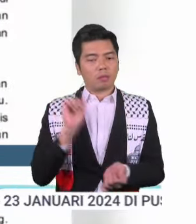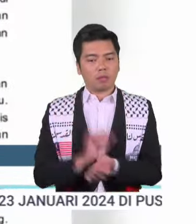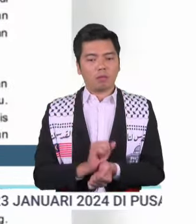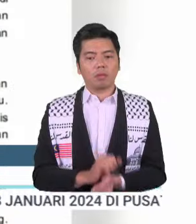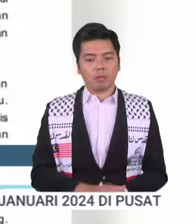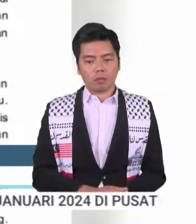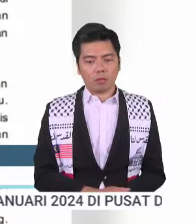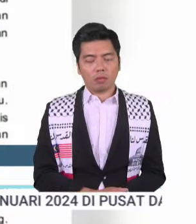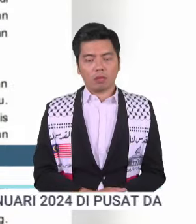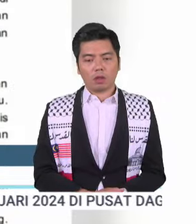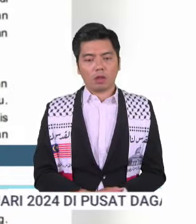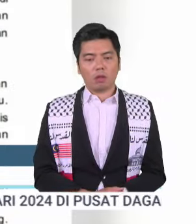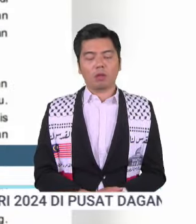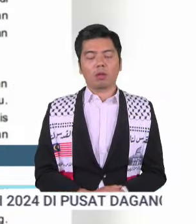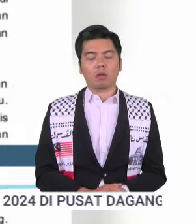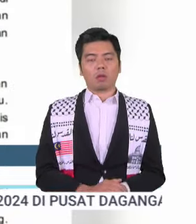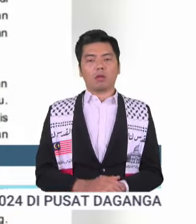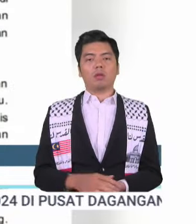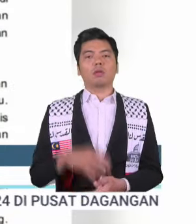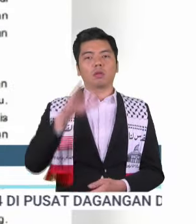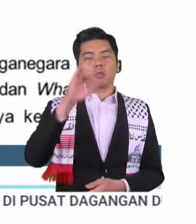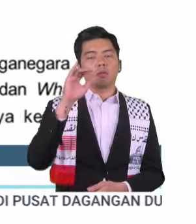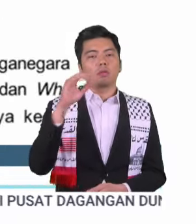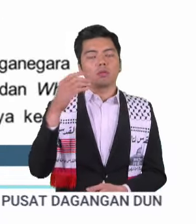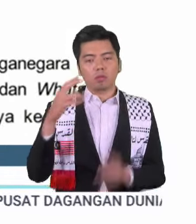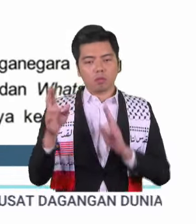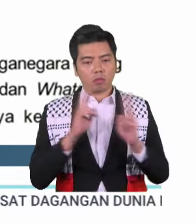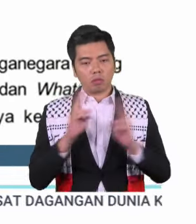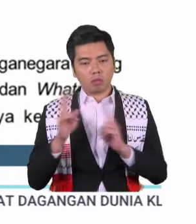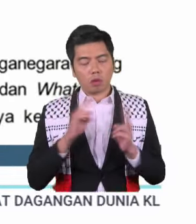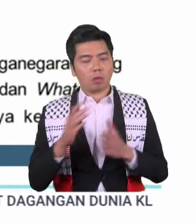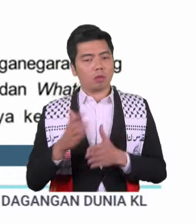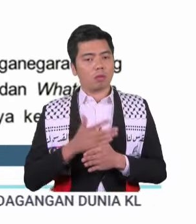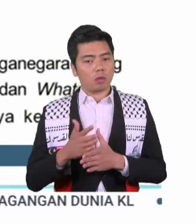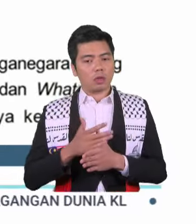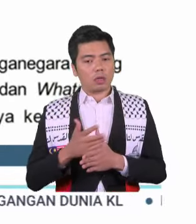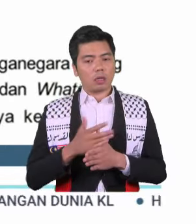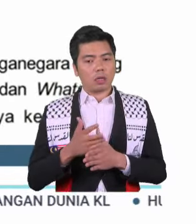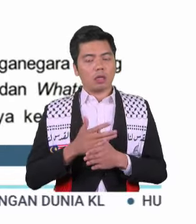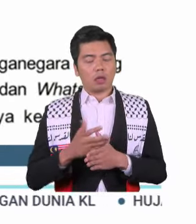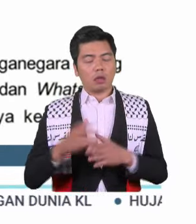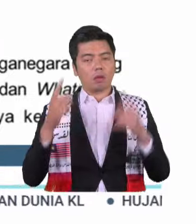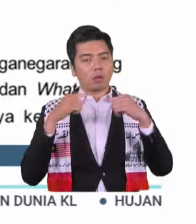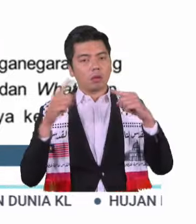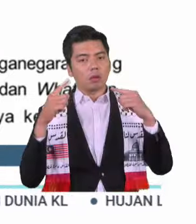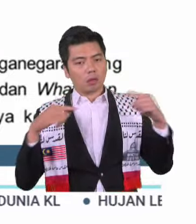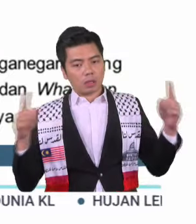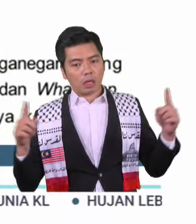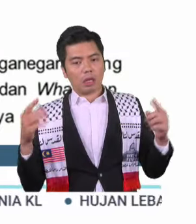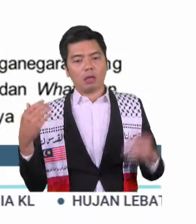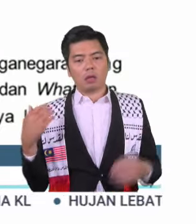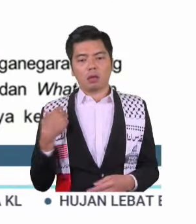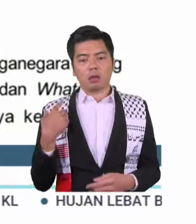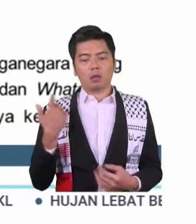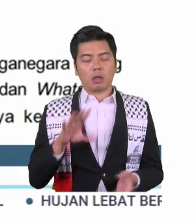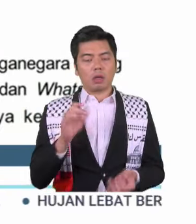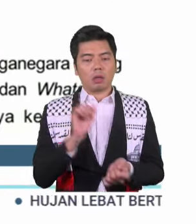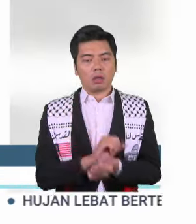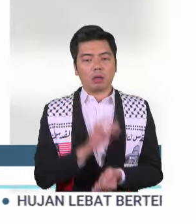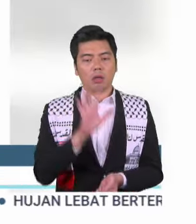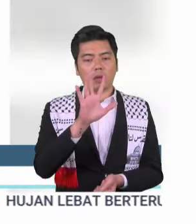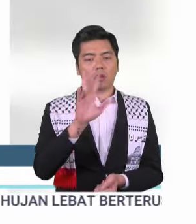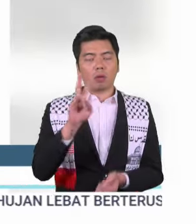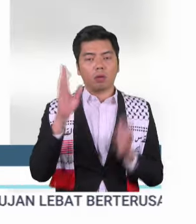Timbalan Ketua Pengarah Operasi Jabatan Imigresen Jafri Embok Taha berkongsi kejayaan pihaknya turut memaklumkan keseluruhan tahanan adalah